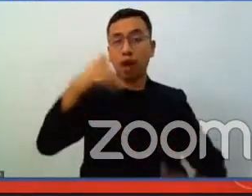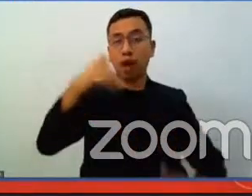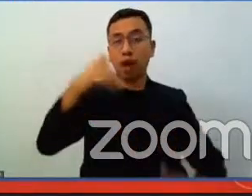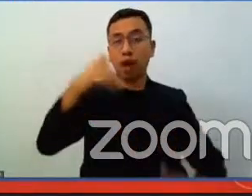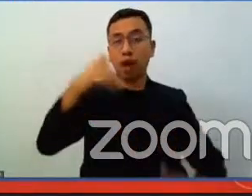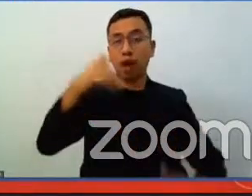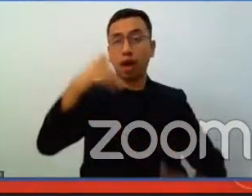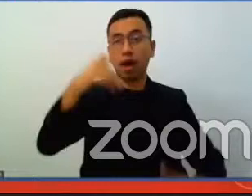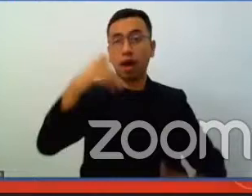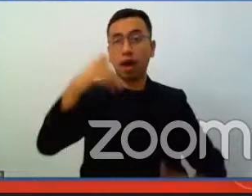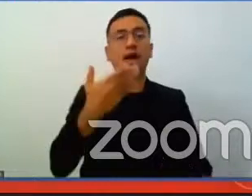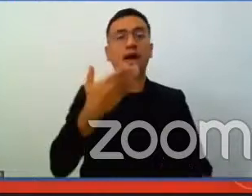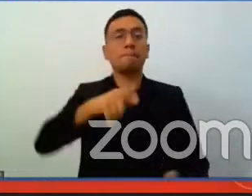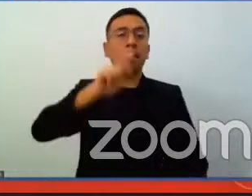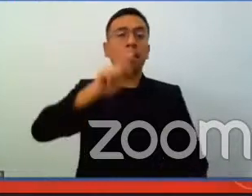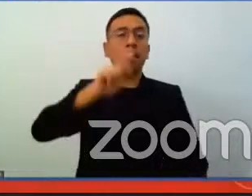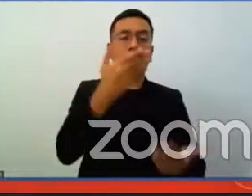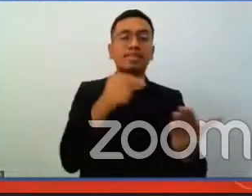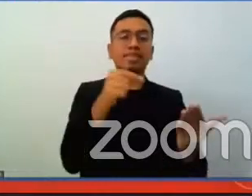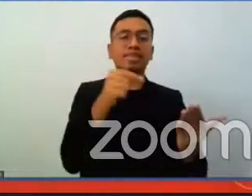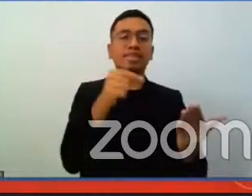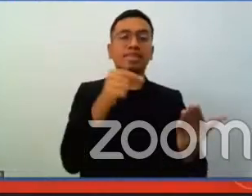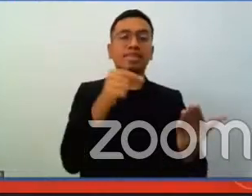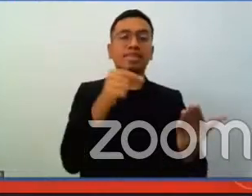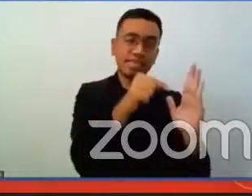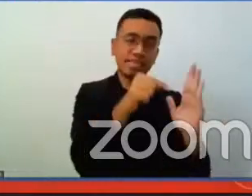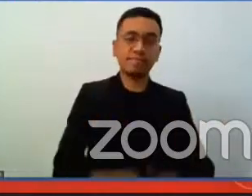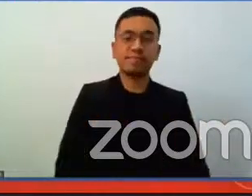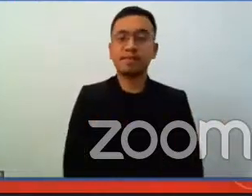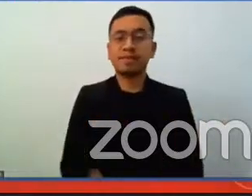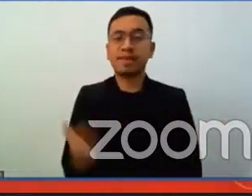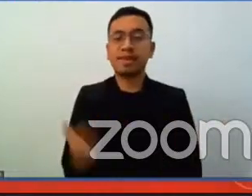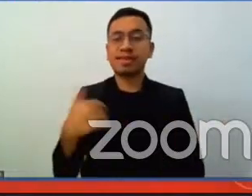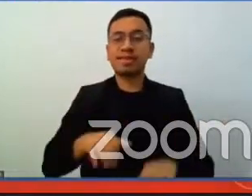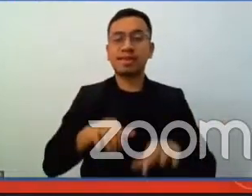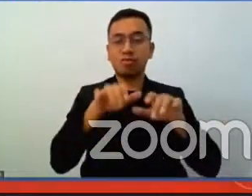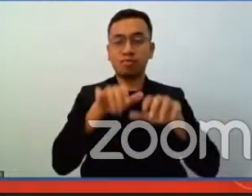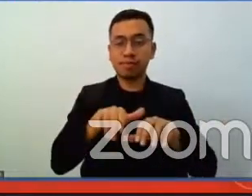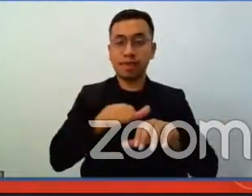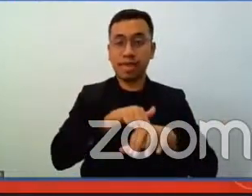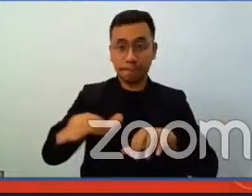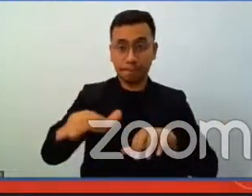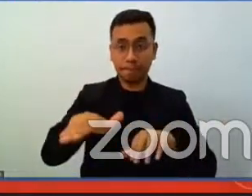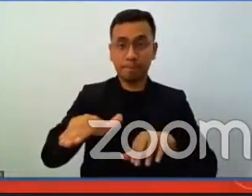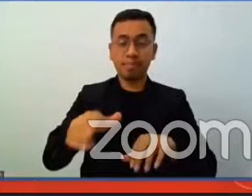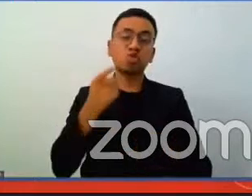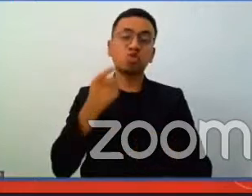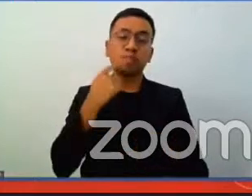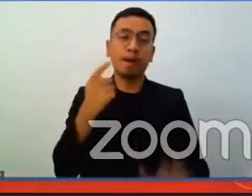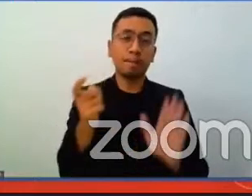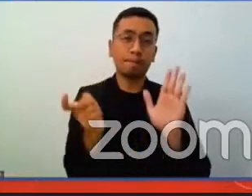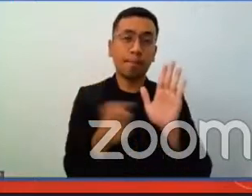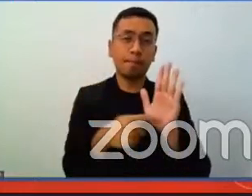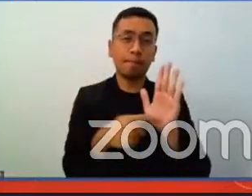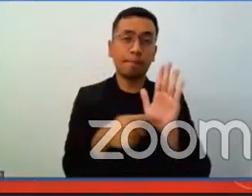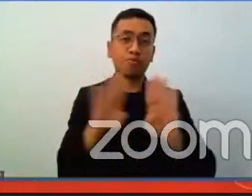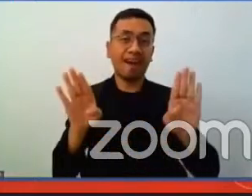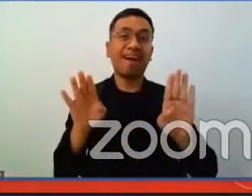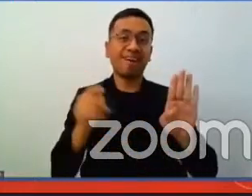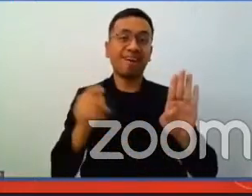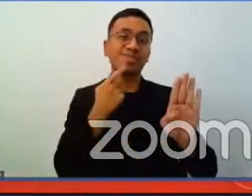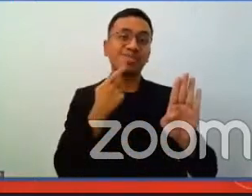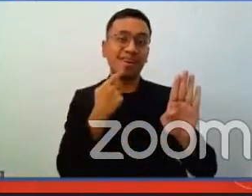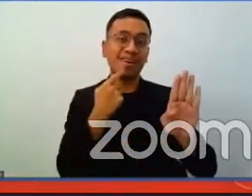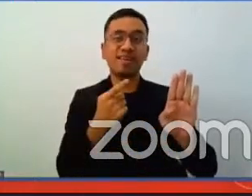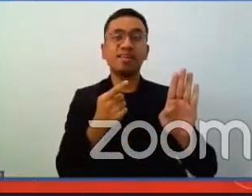kita gunakan. Nah, kalau Bapak buka link yang saya share tadi, itu juga adalah salah satu cara yang bisa kita gunakan